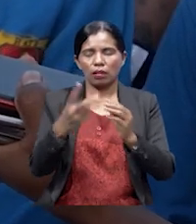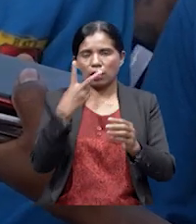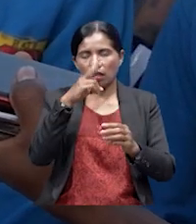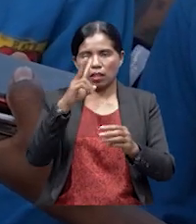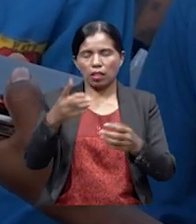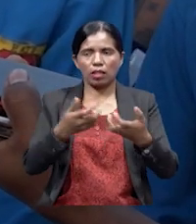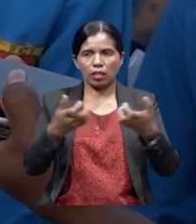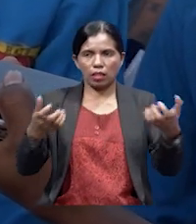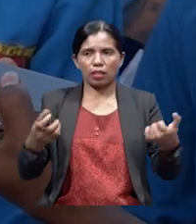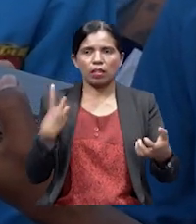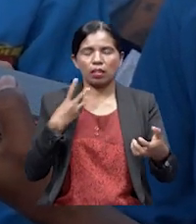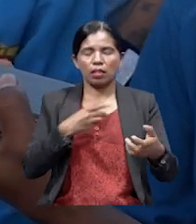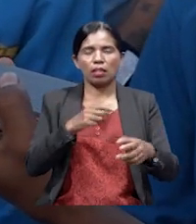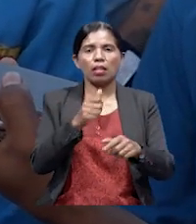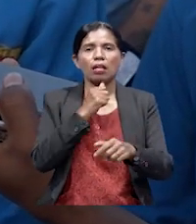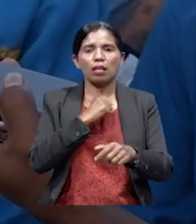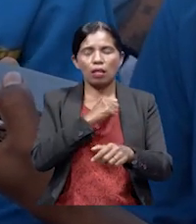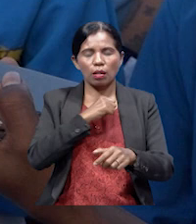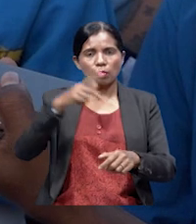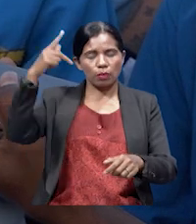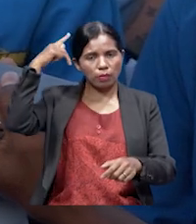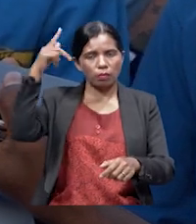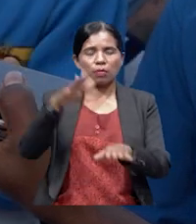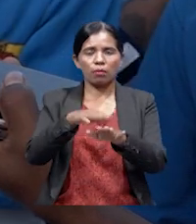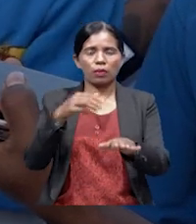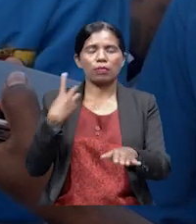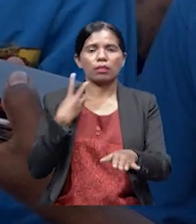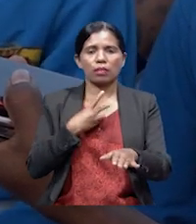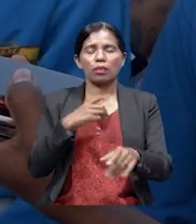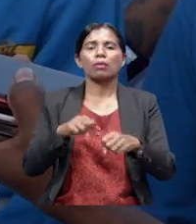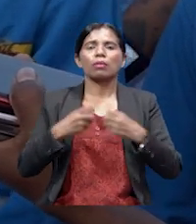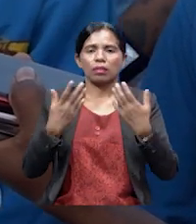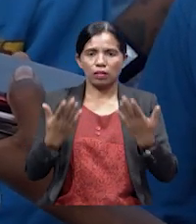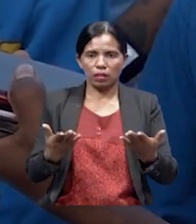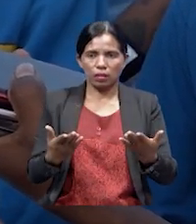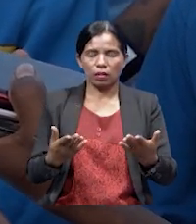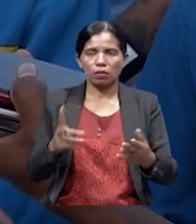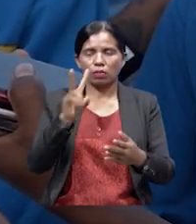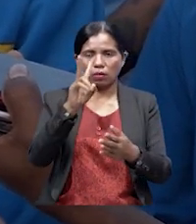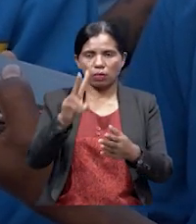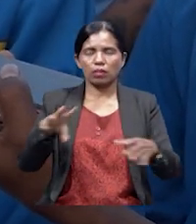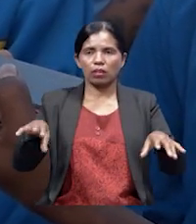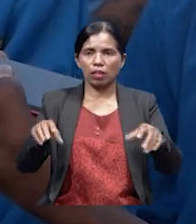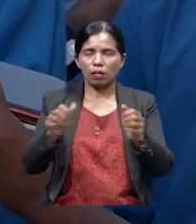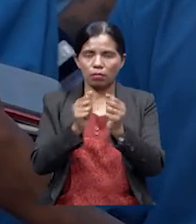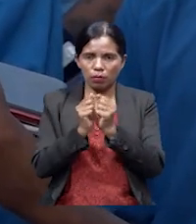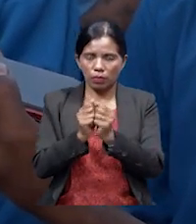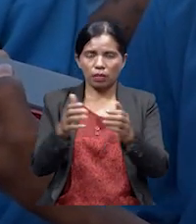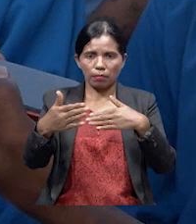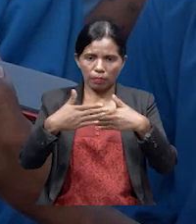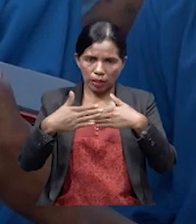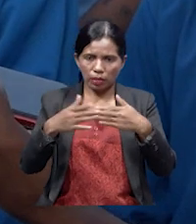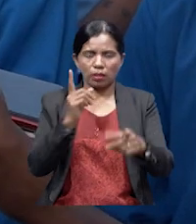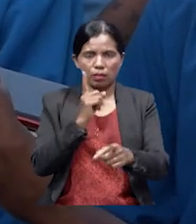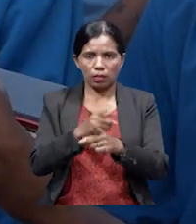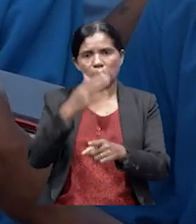haketak malba itu nampa apa konvida itu hare oinsa dengan kata lolos ne buat rumah ne relasau nebe basically utep tep